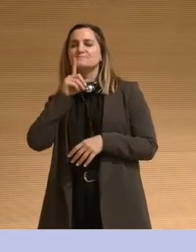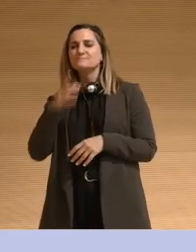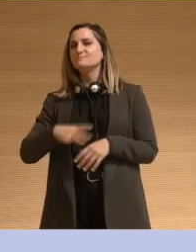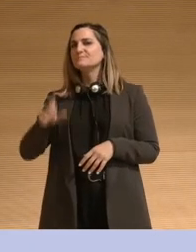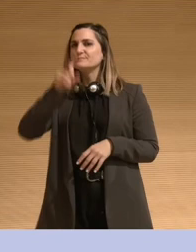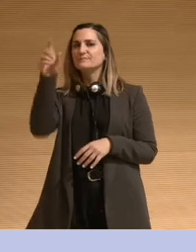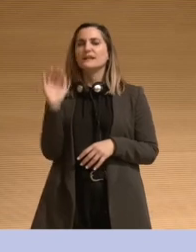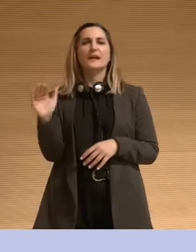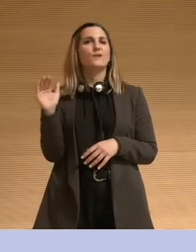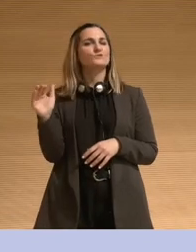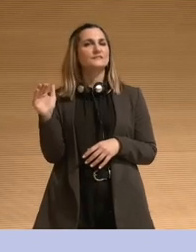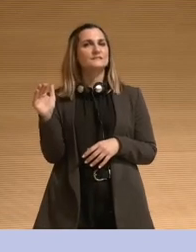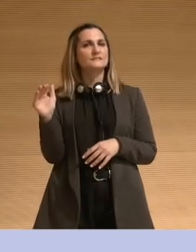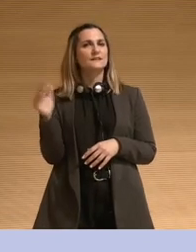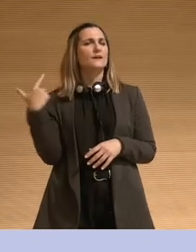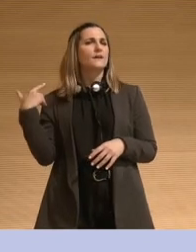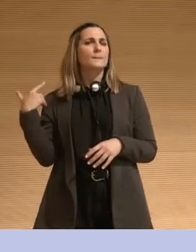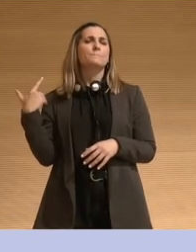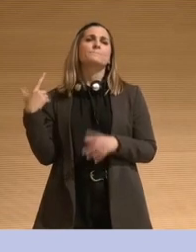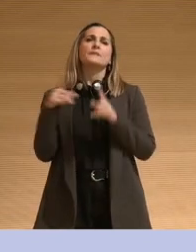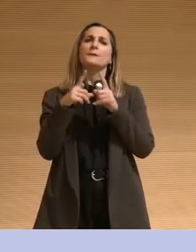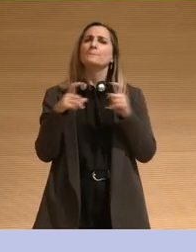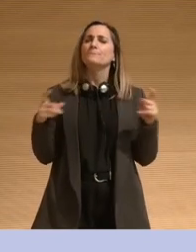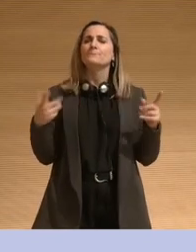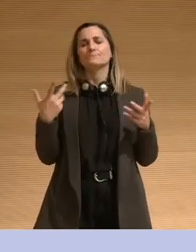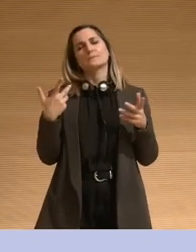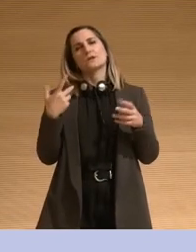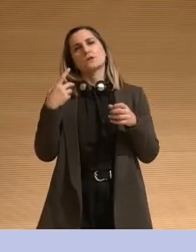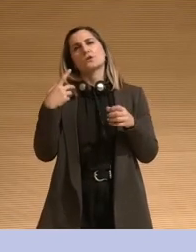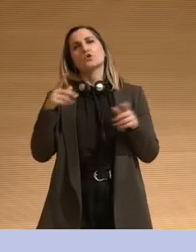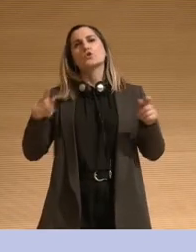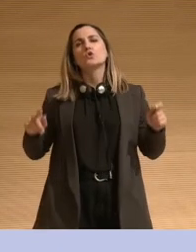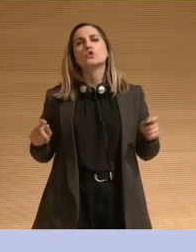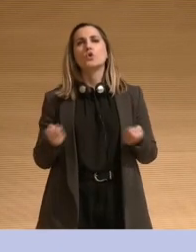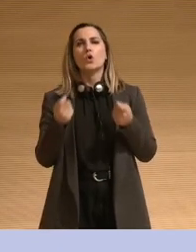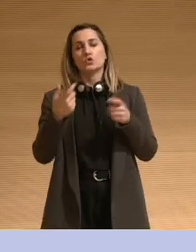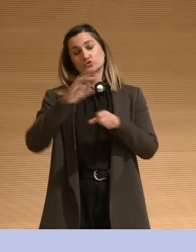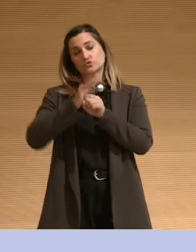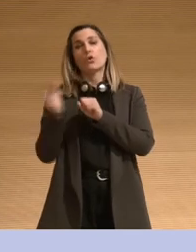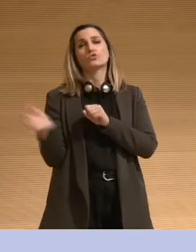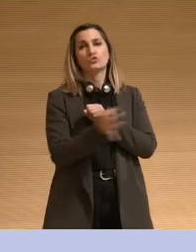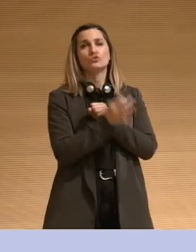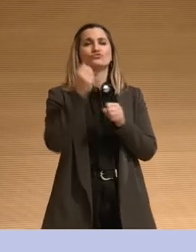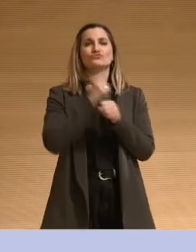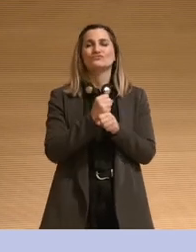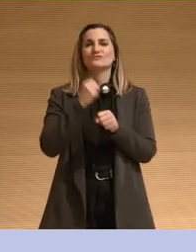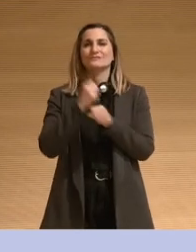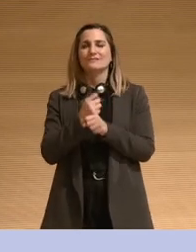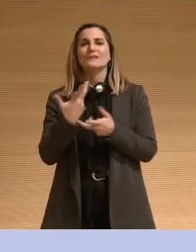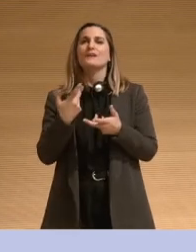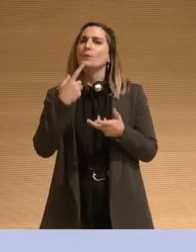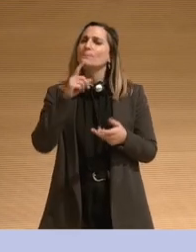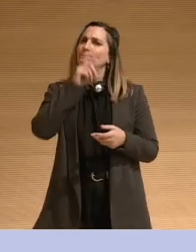ρωτήσω αν για πολλά πράγματα η πανδημία προφανώς ήταν κατάρα. Μήπως όμως ήταν ευλογία ή ένας τρόπος